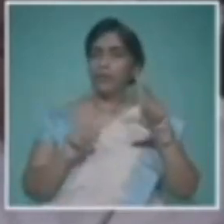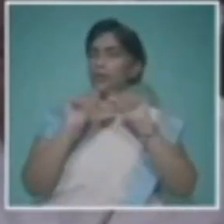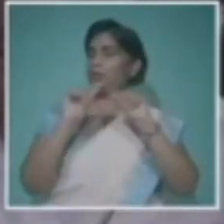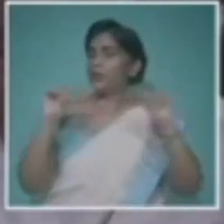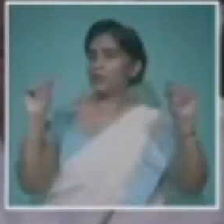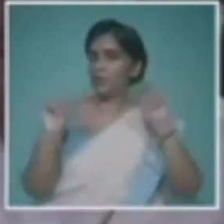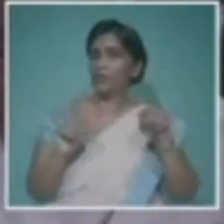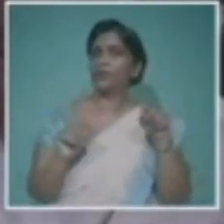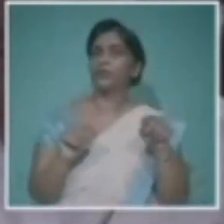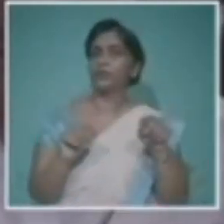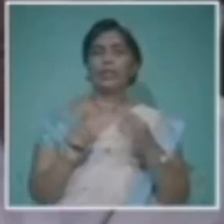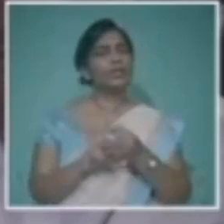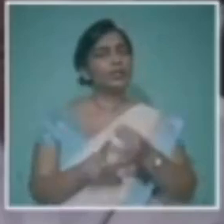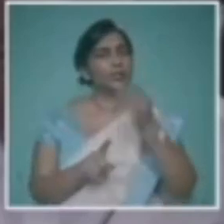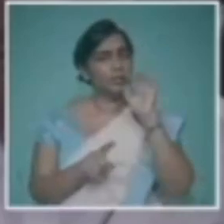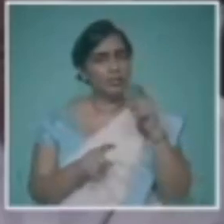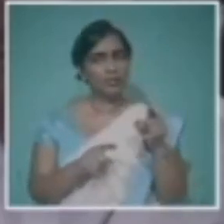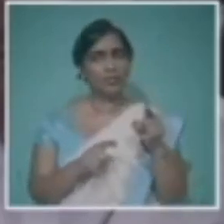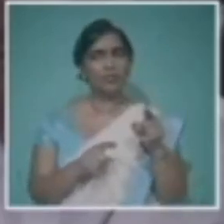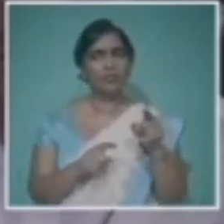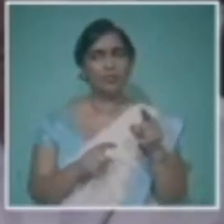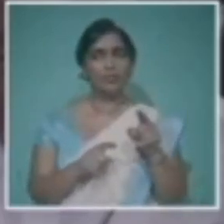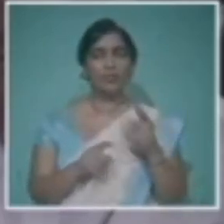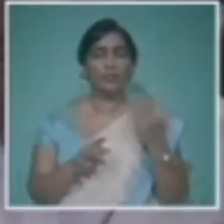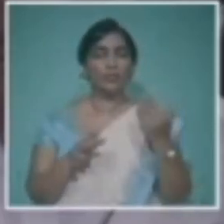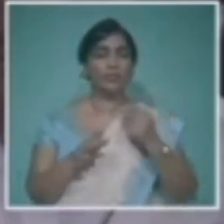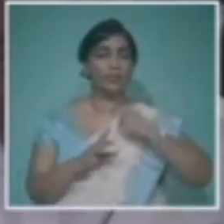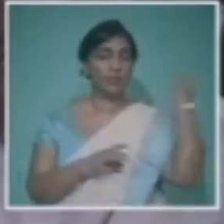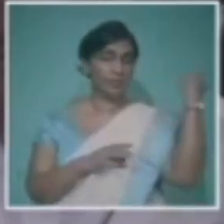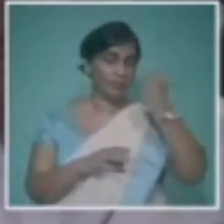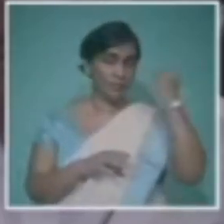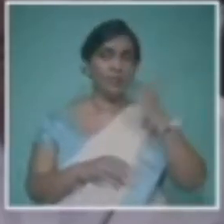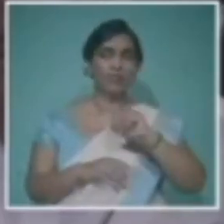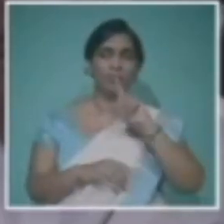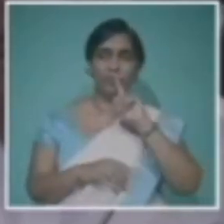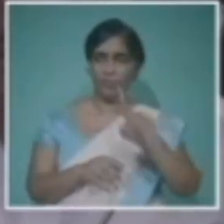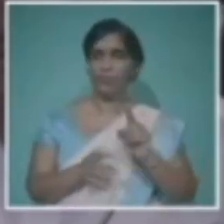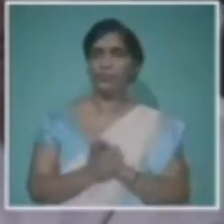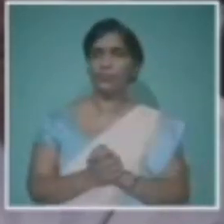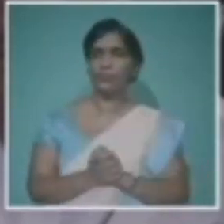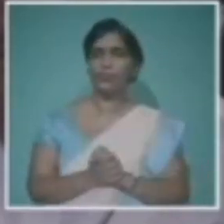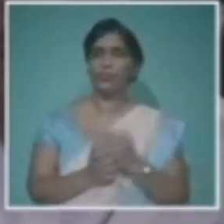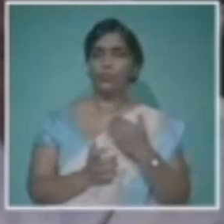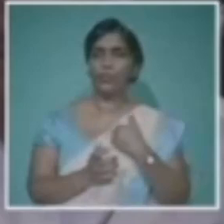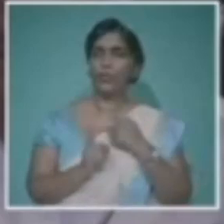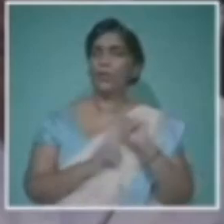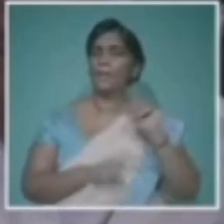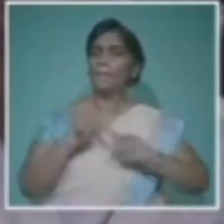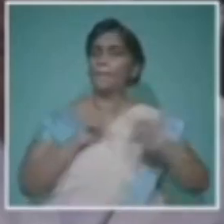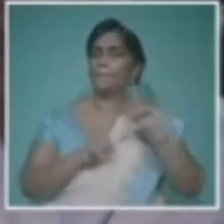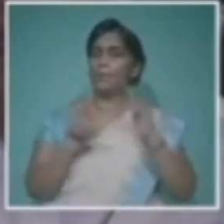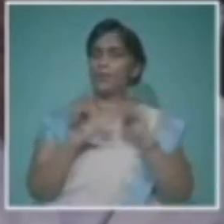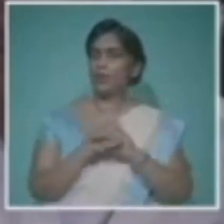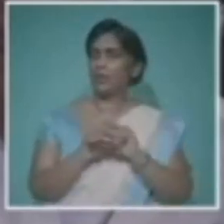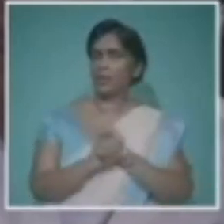තමයි ජනාධිපතිතුමා රාජාසන කතාවේ පැහැදිලි කරේ දැන් අපේ පාර්ලිමේන්තුවේ සිදු